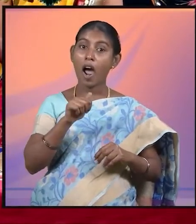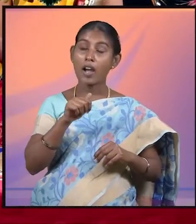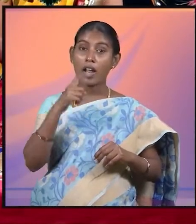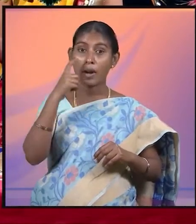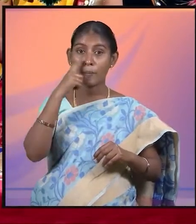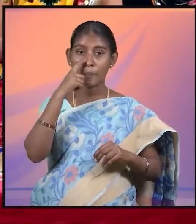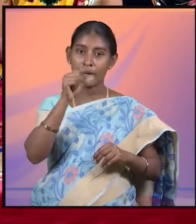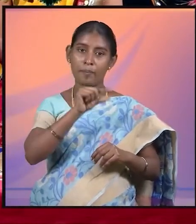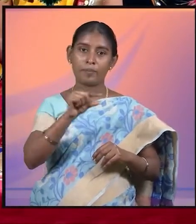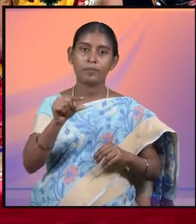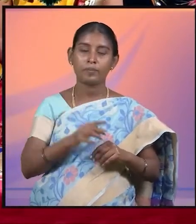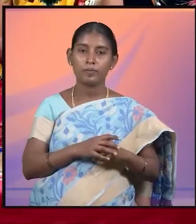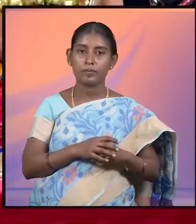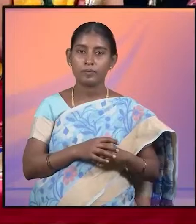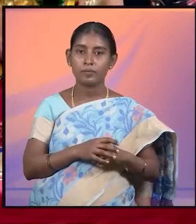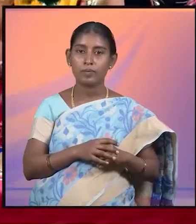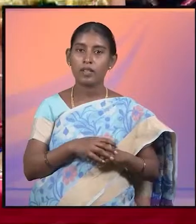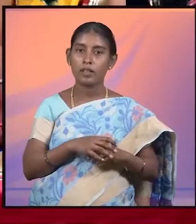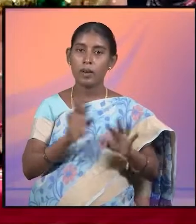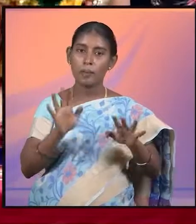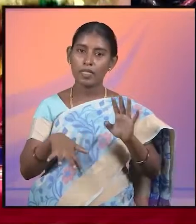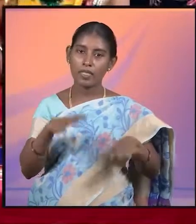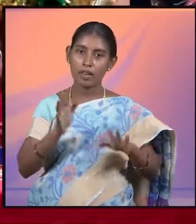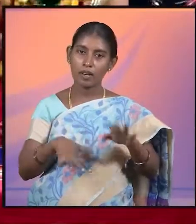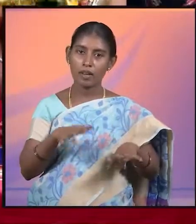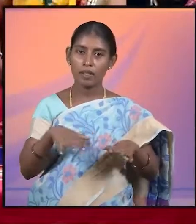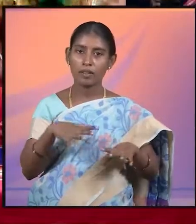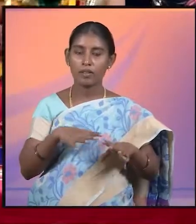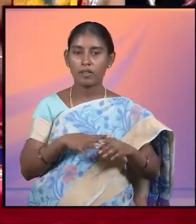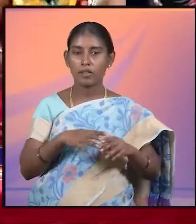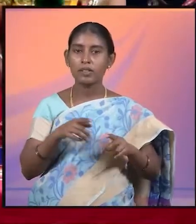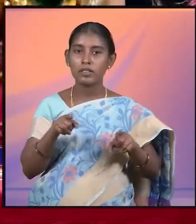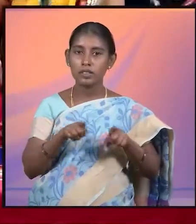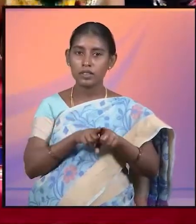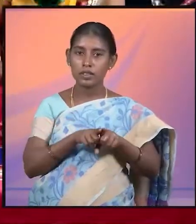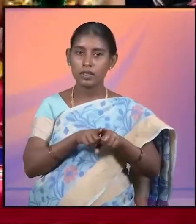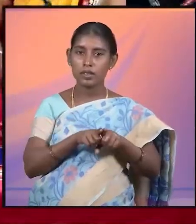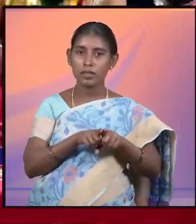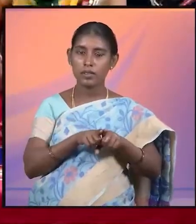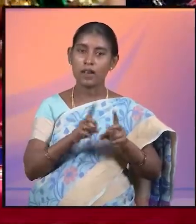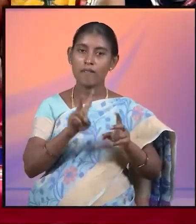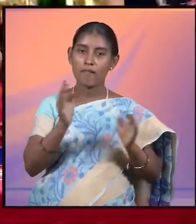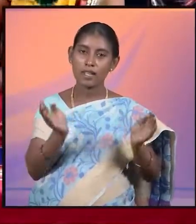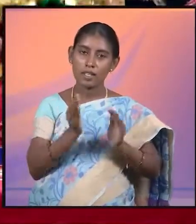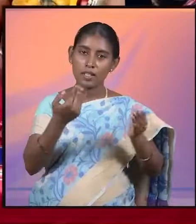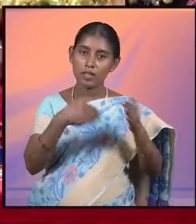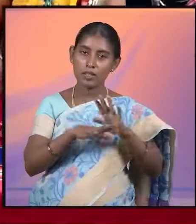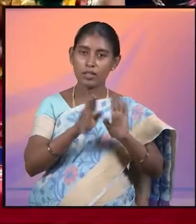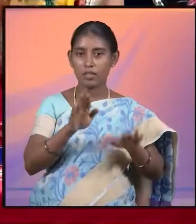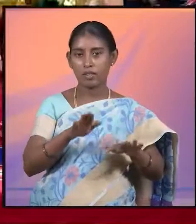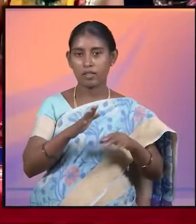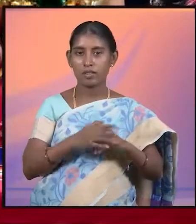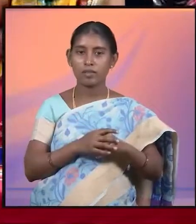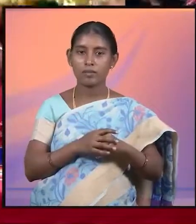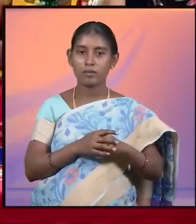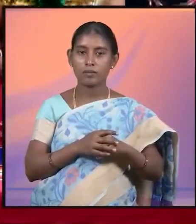அவங்க தான் கனவு கண்டாங்க. மத்தாளம் கொட்டவாரி சம்பா நின்றுதூடை காமம் நினைத்தால வந்தி